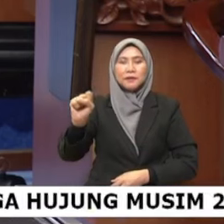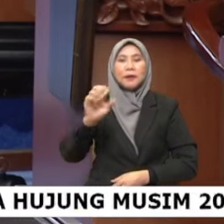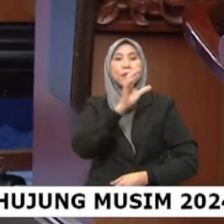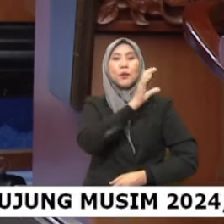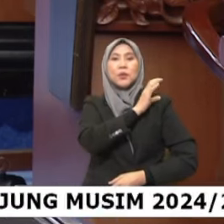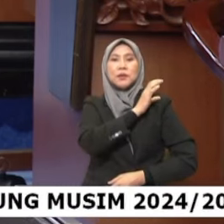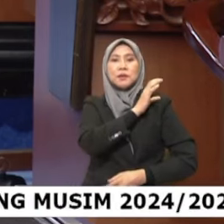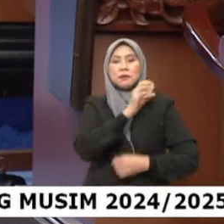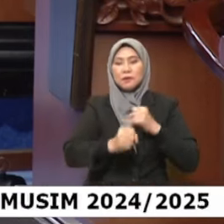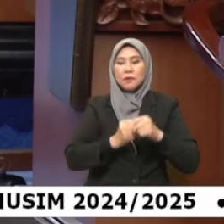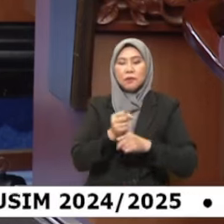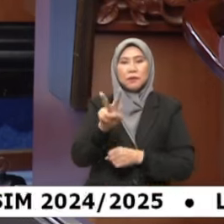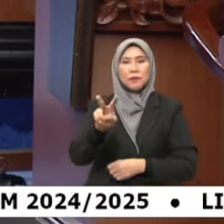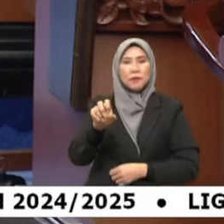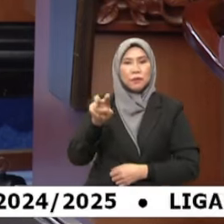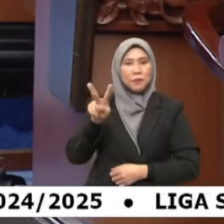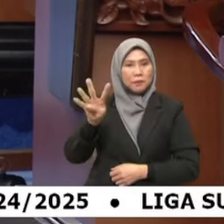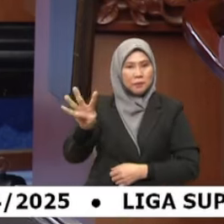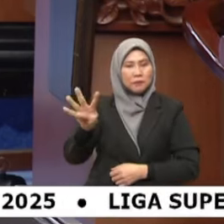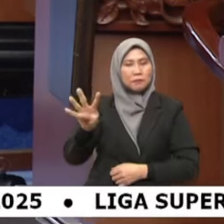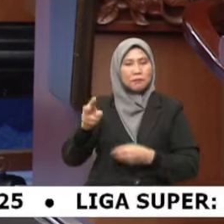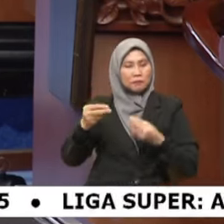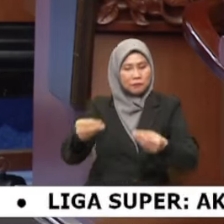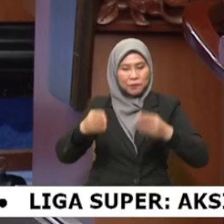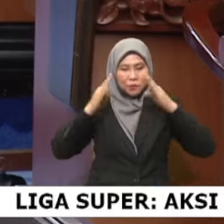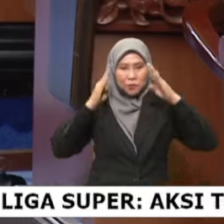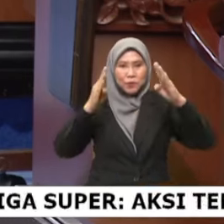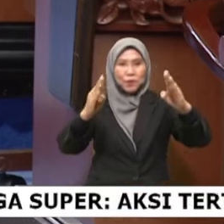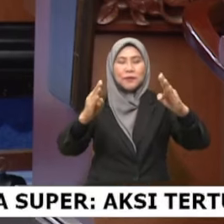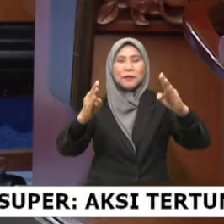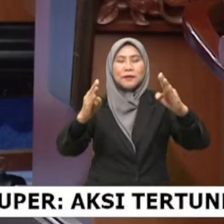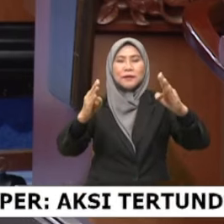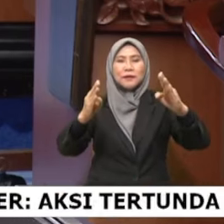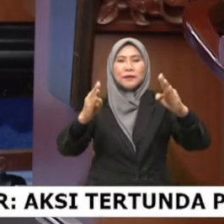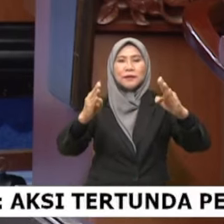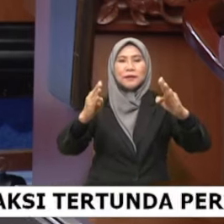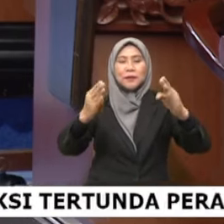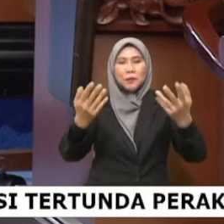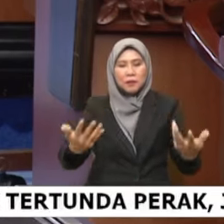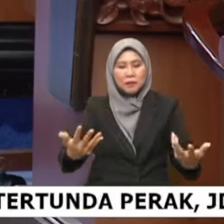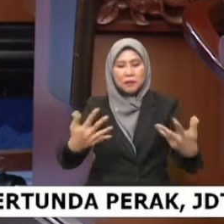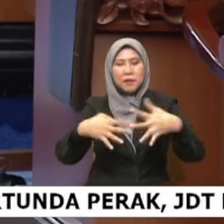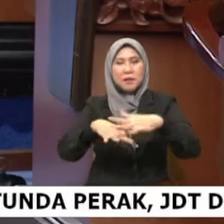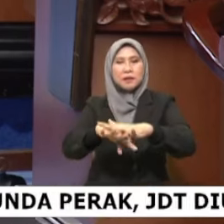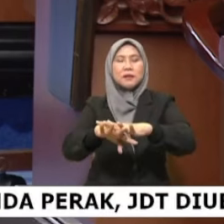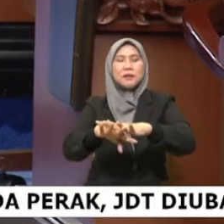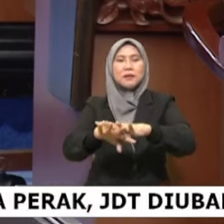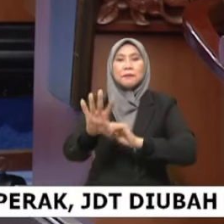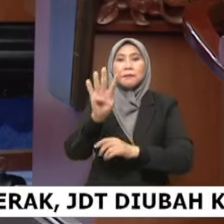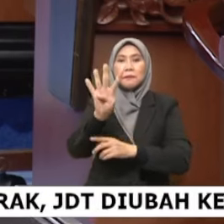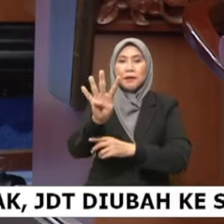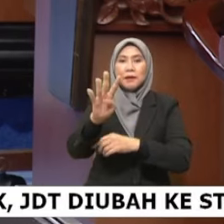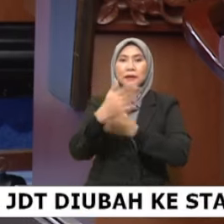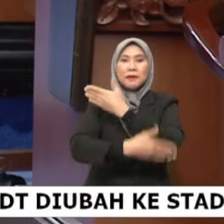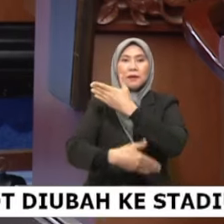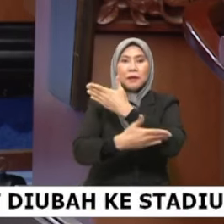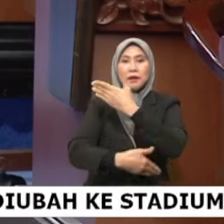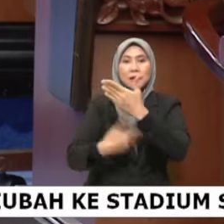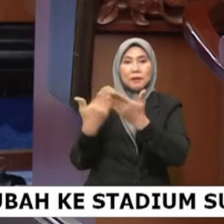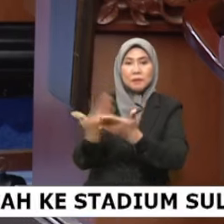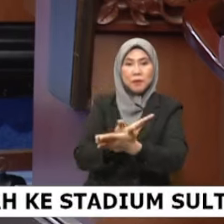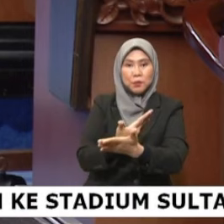Rusia 2024, BRICS memberi keutamaan kepada pengintegrasian 4 negara-negara